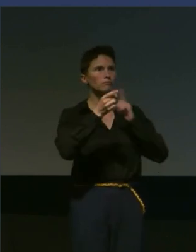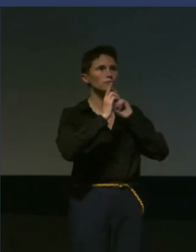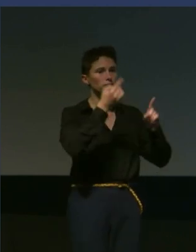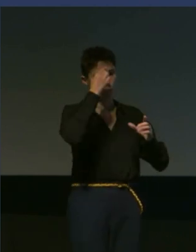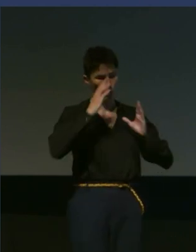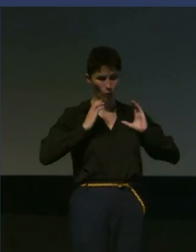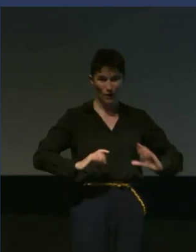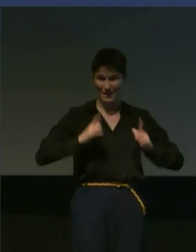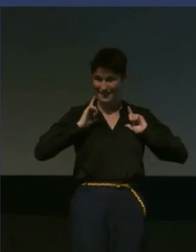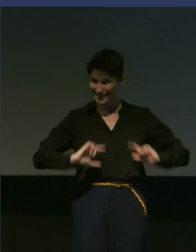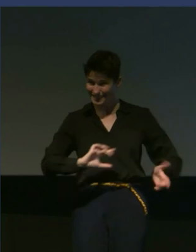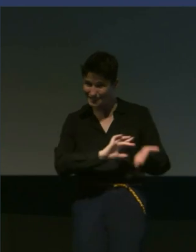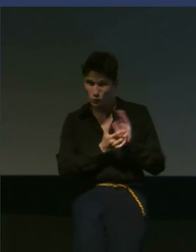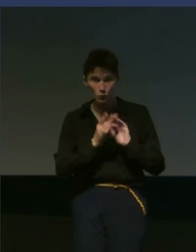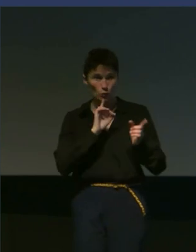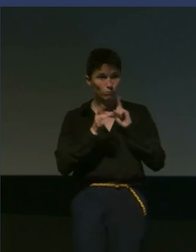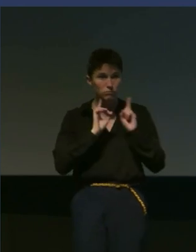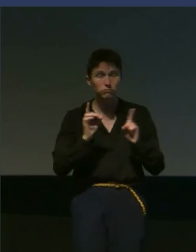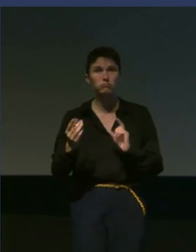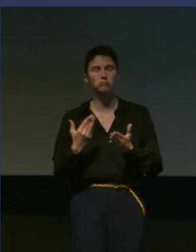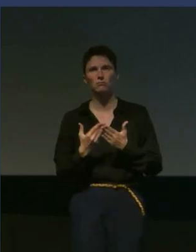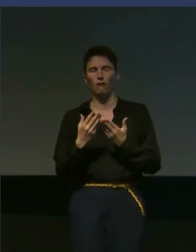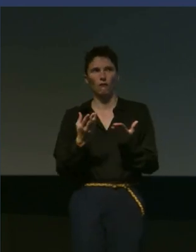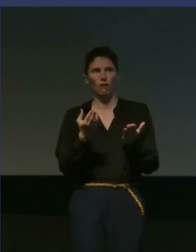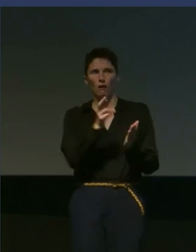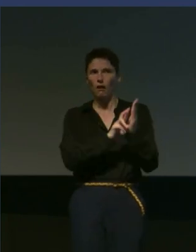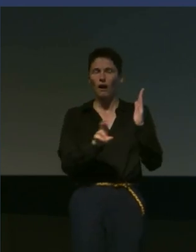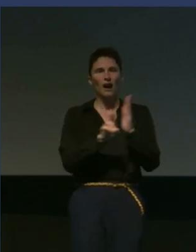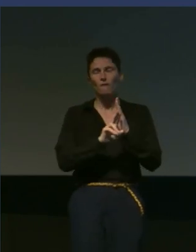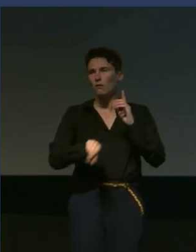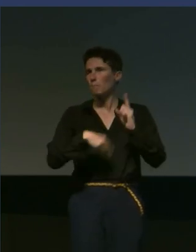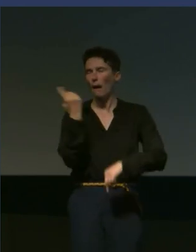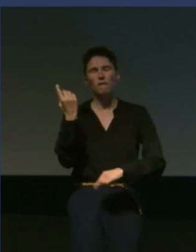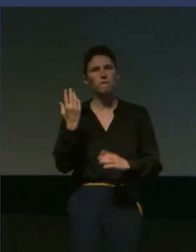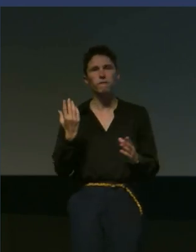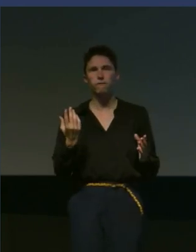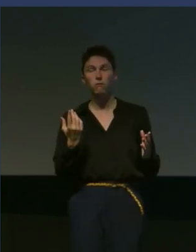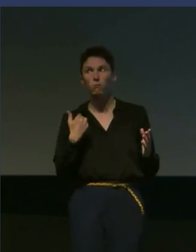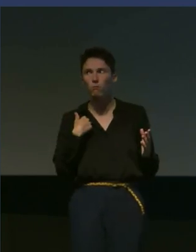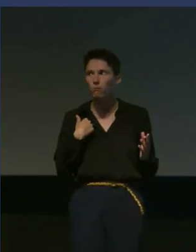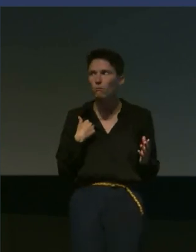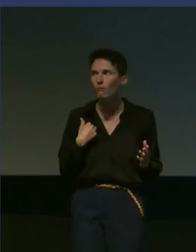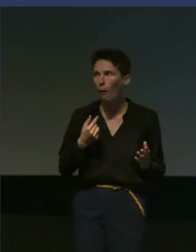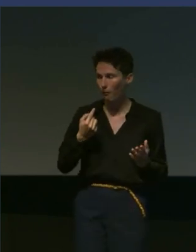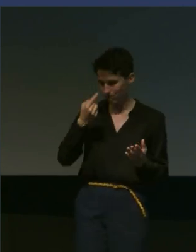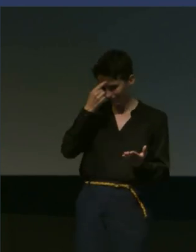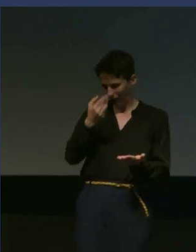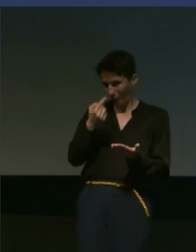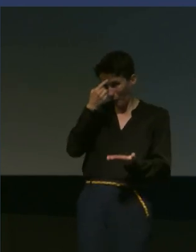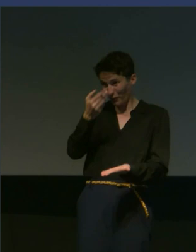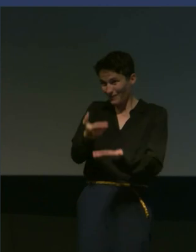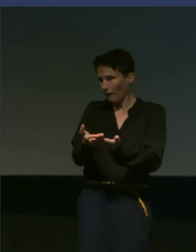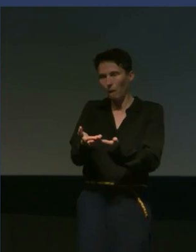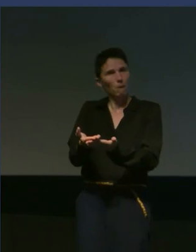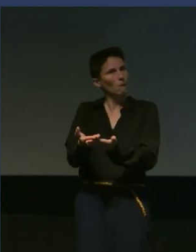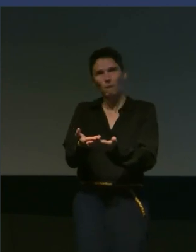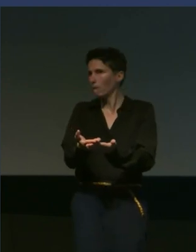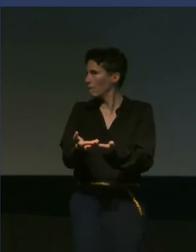lycées. Donc, c'est vraiment devenu une référence malgré nous. En fait, on ne pensait pas que le livre aurait cet